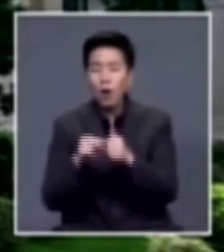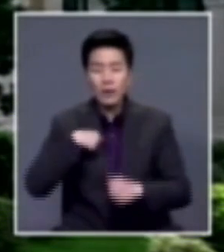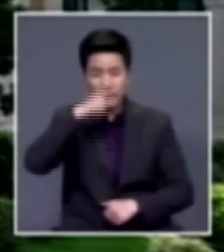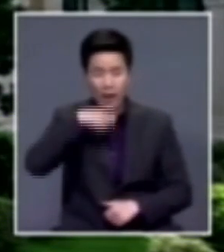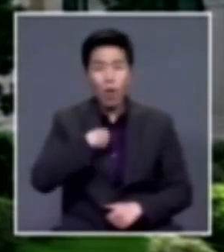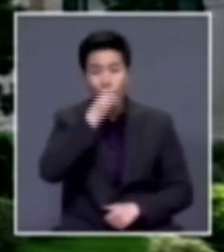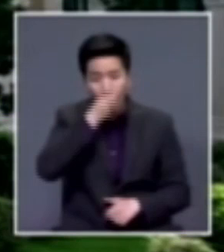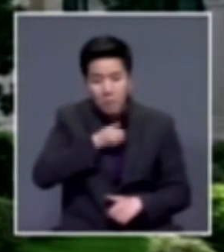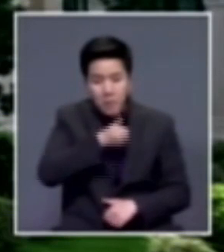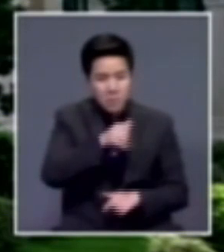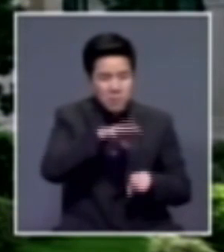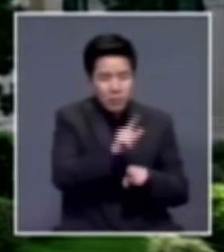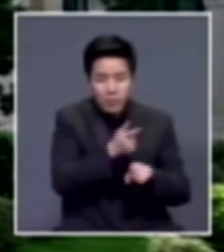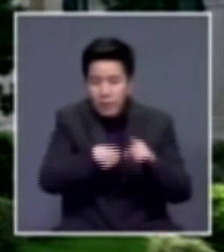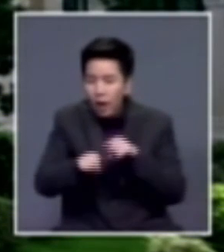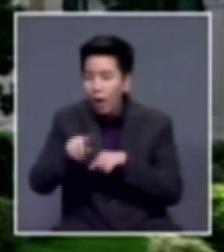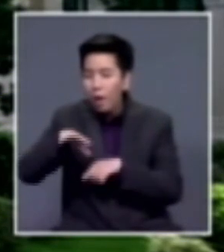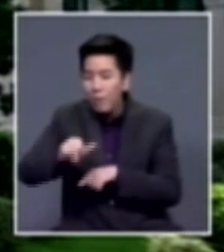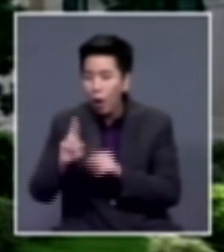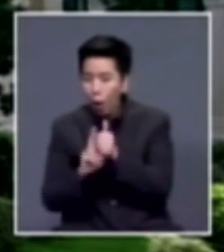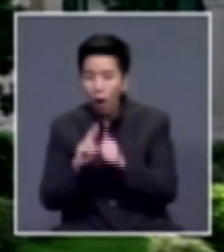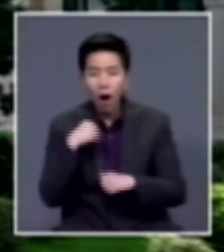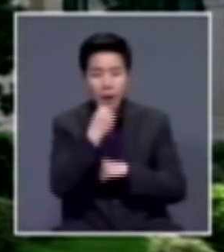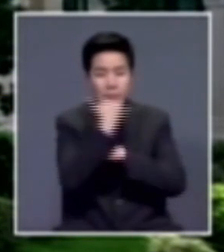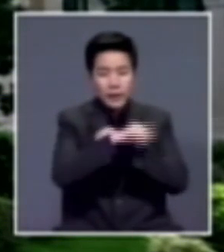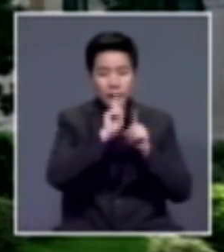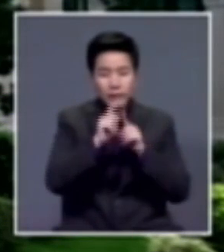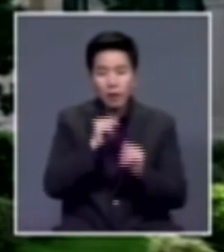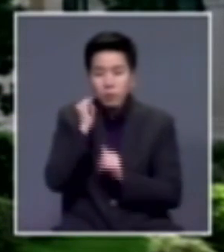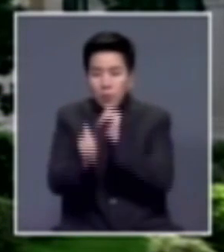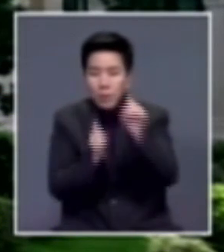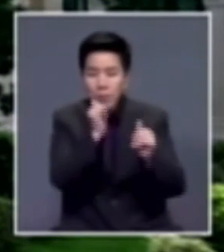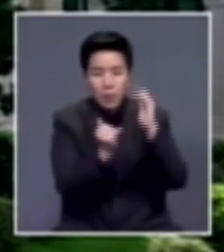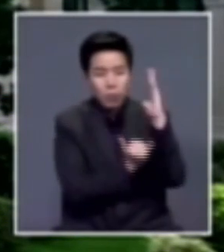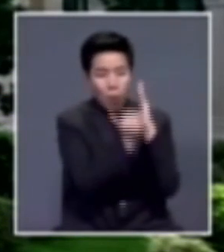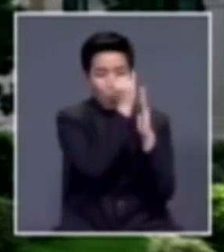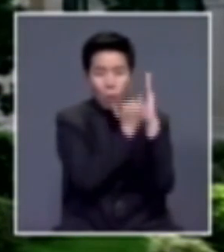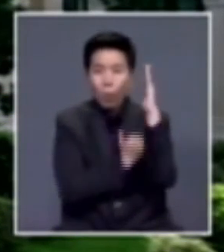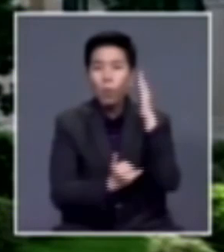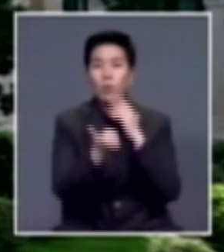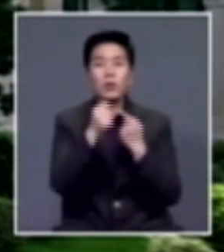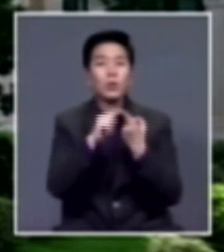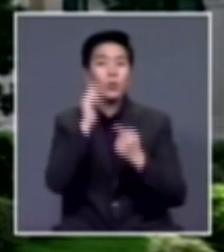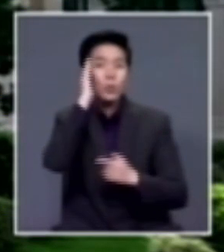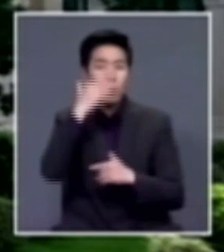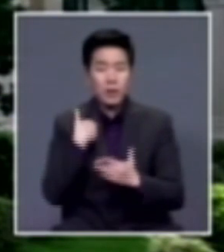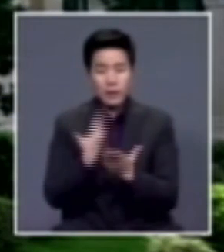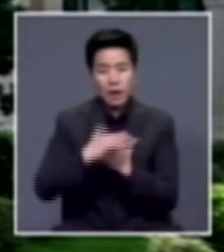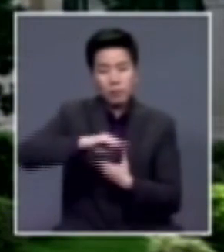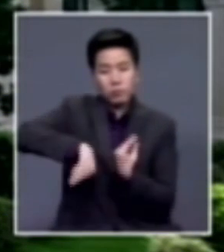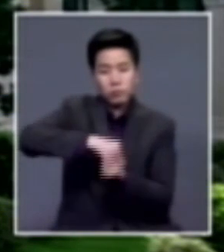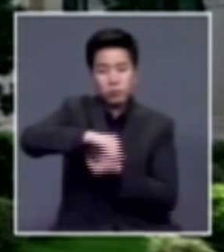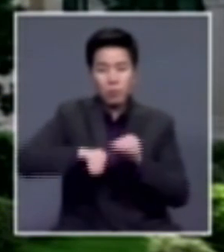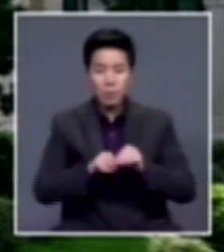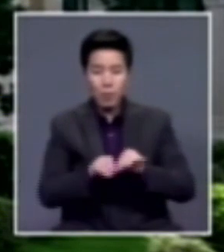เทศก่อนนะครับแล้วขยายผลไปยังท่องเที่ยวต่างประเทศไปพร้อมๆกันให้มากขึ้นระยะต่อไปนะครับเพื่อจะให้มีการกระจาย